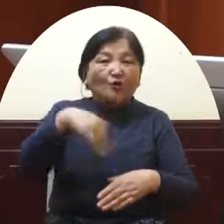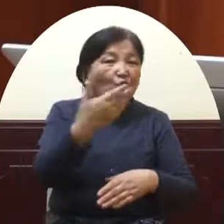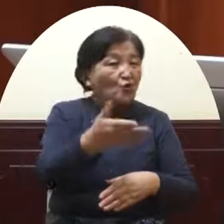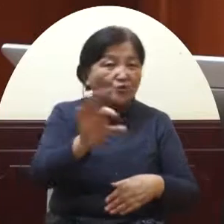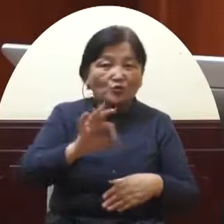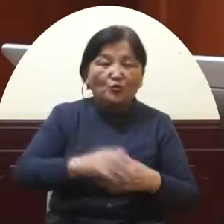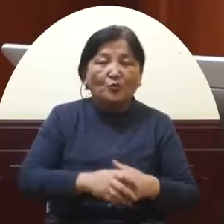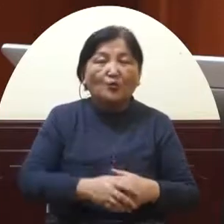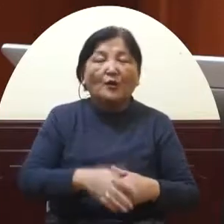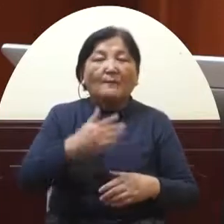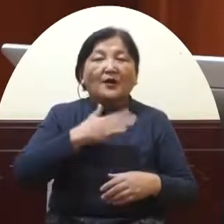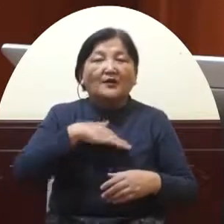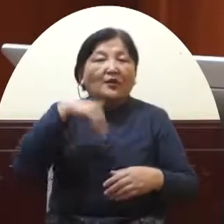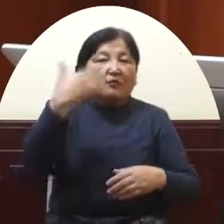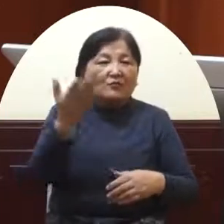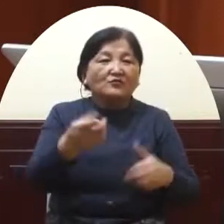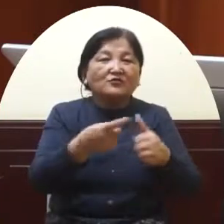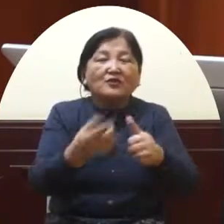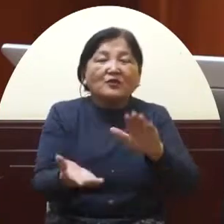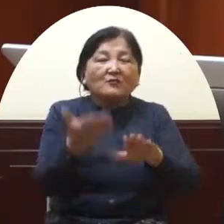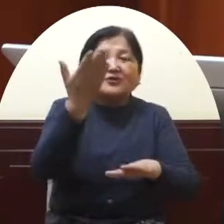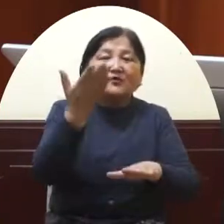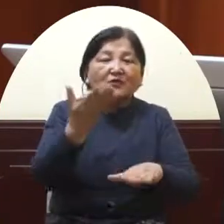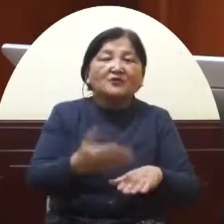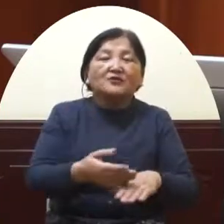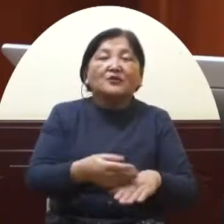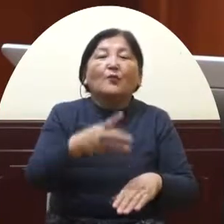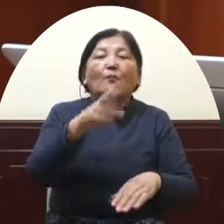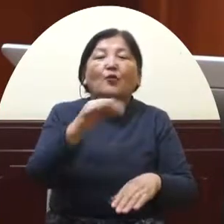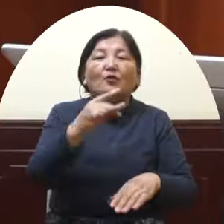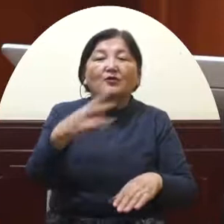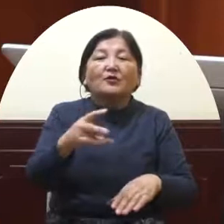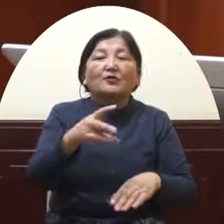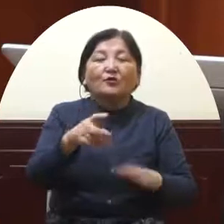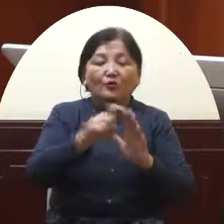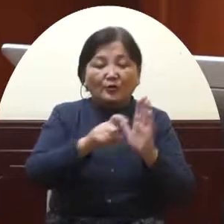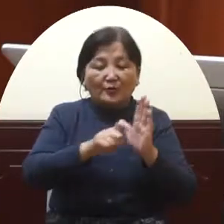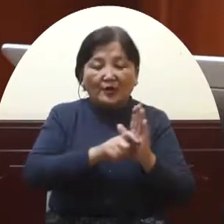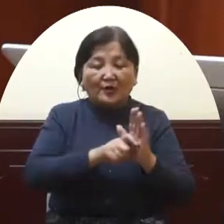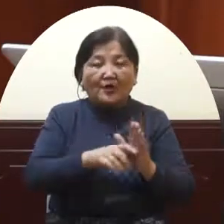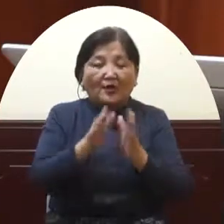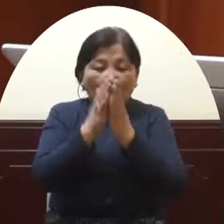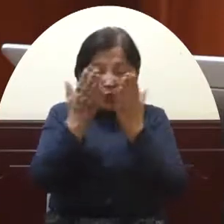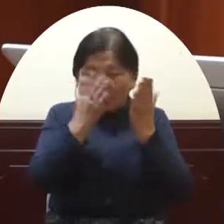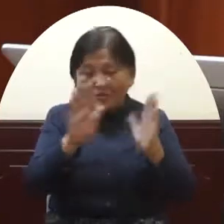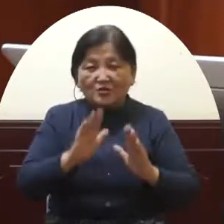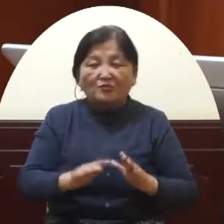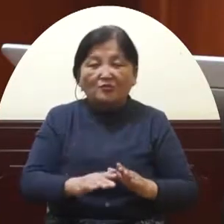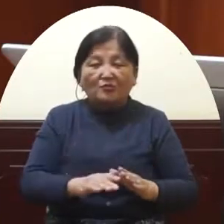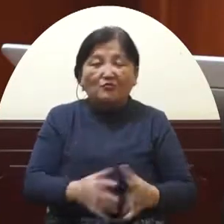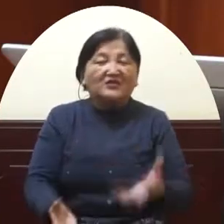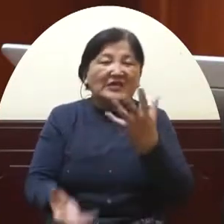манай өгсөн улс төрийн намуудын нэр дэвшигчдийн мөрийн хөтөлбөрүүдийг орон шатаадаг, ерөөсөө сөхөж үздэггүй гэж гомдлоо.